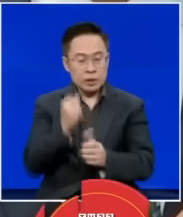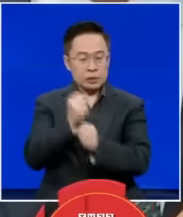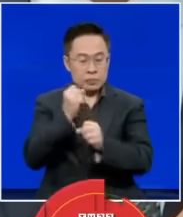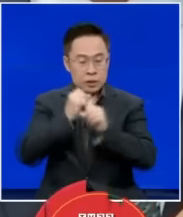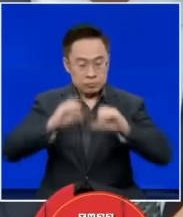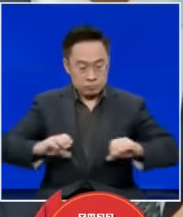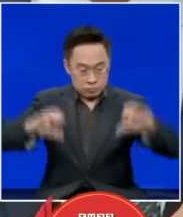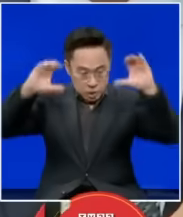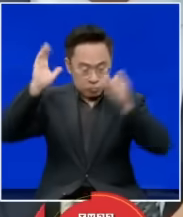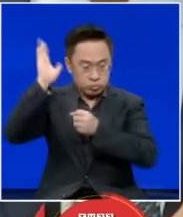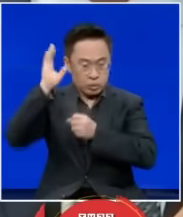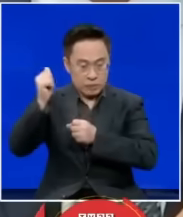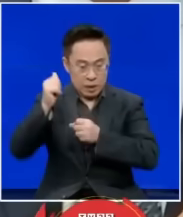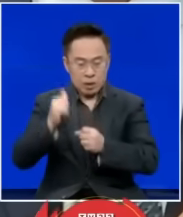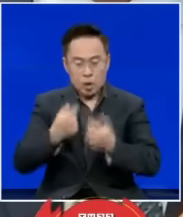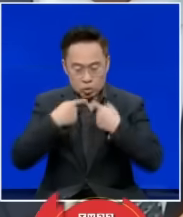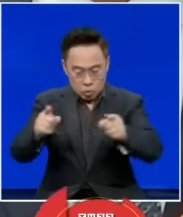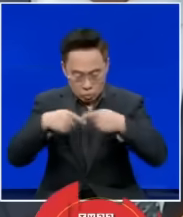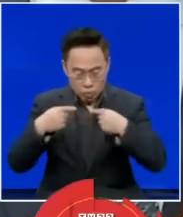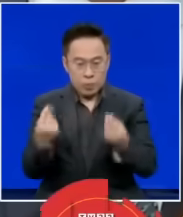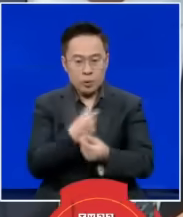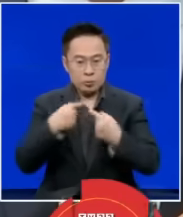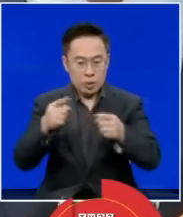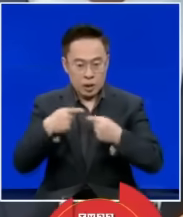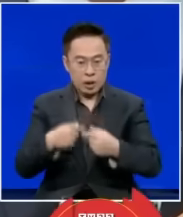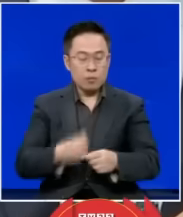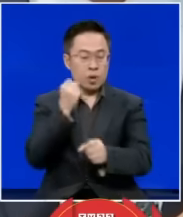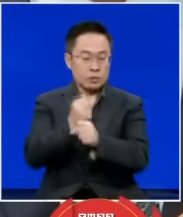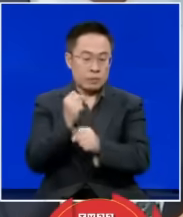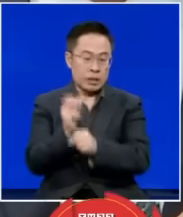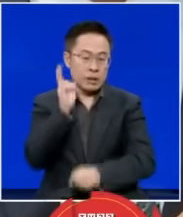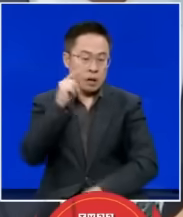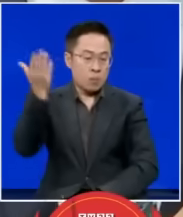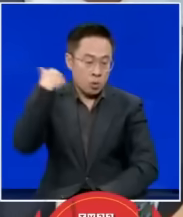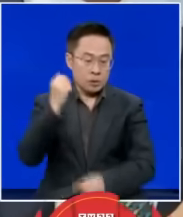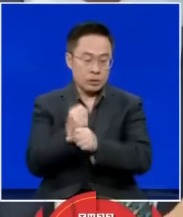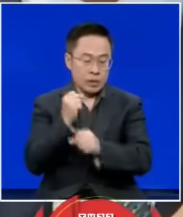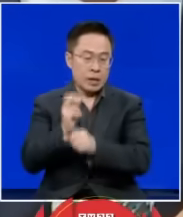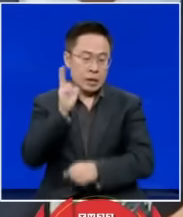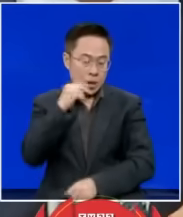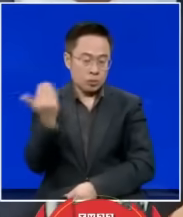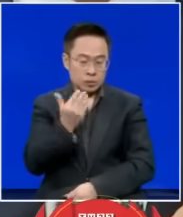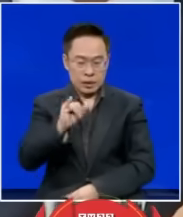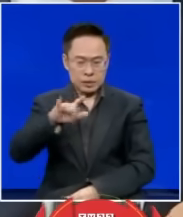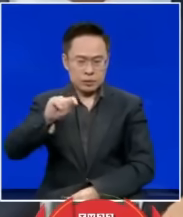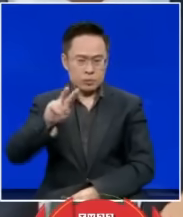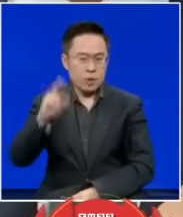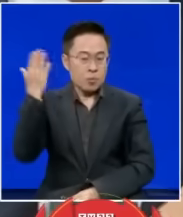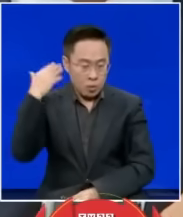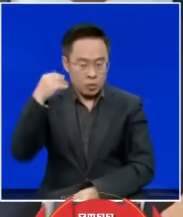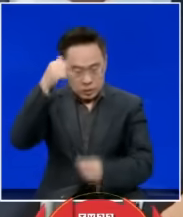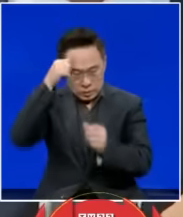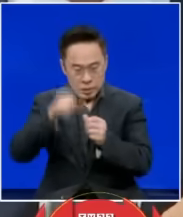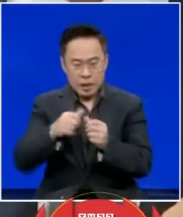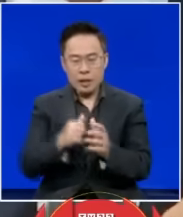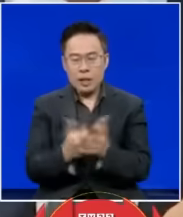บาลดีไหมจะได้ทันกันกับสื่อมวลชนด้วย ท่านเป็นอดีตสื่อมวลชนมาก่อนด้วยนะก็เคยทำงานสื่อมวลชนก็น่าจะรู้แหละว่า